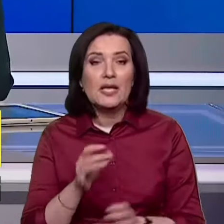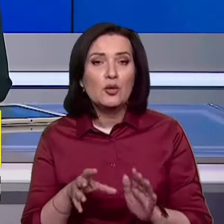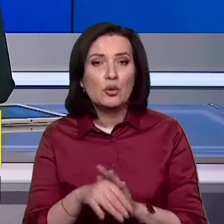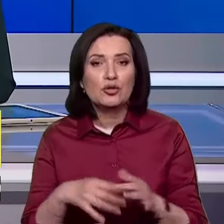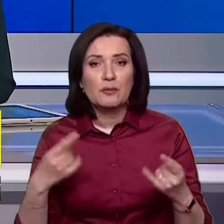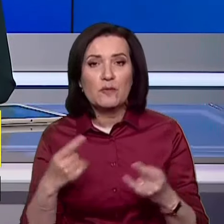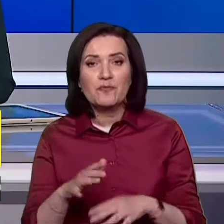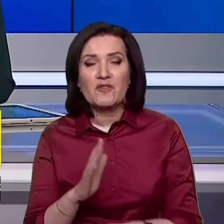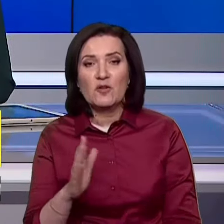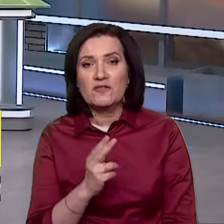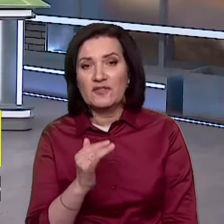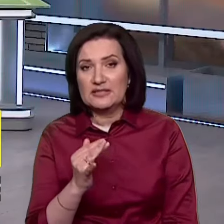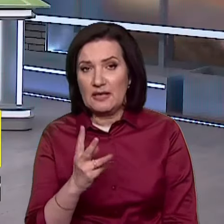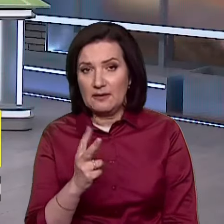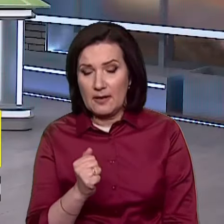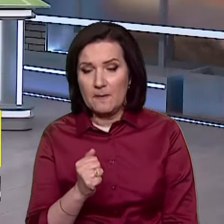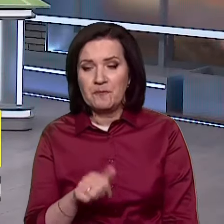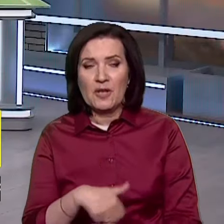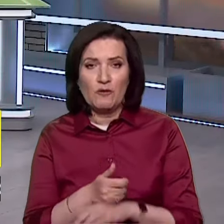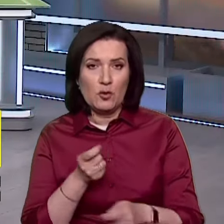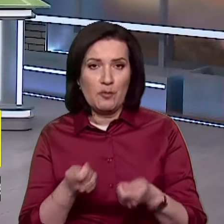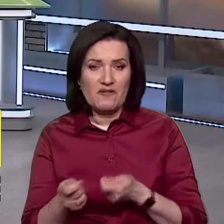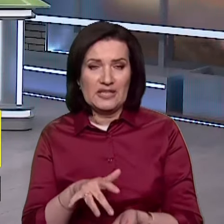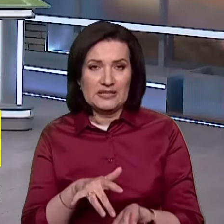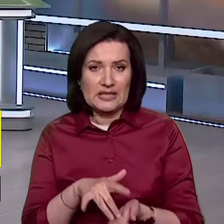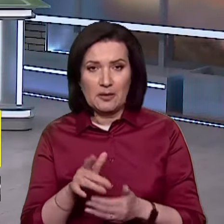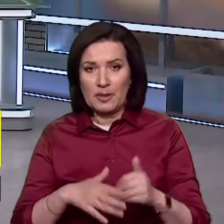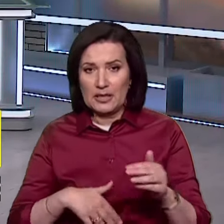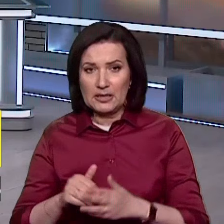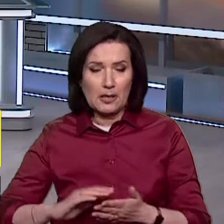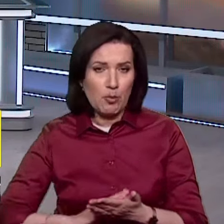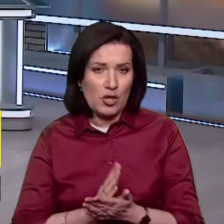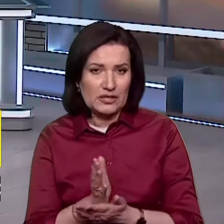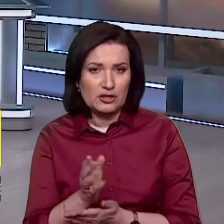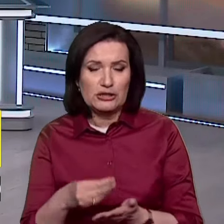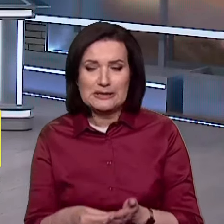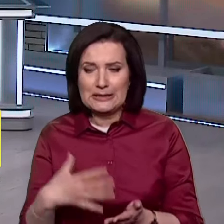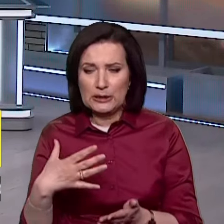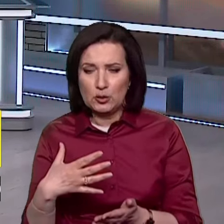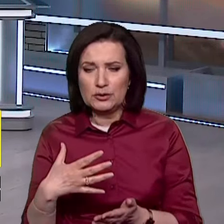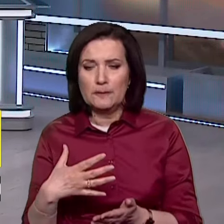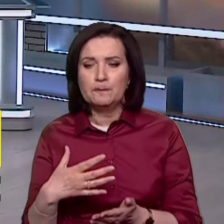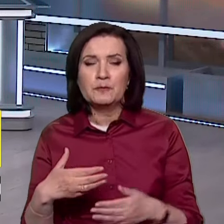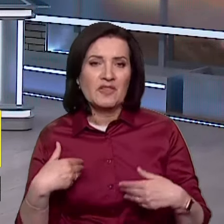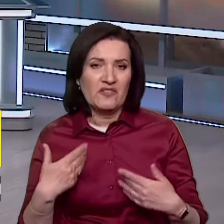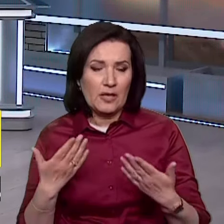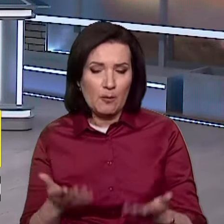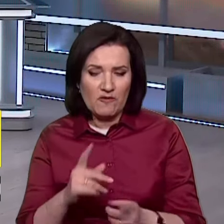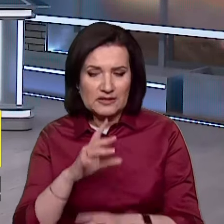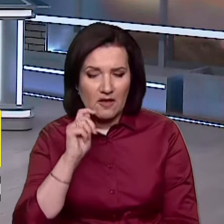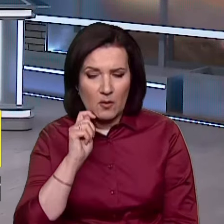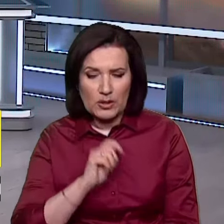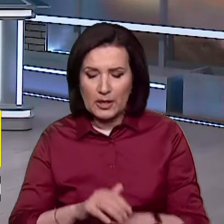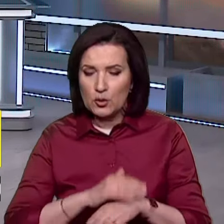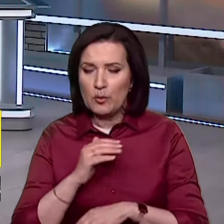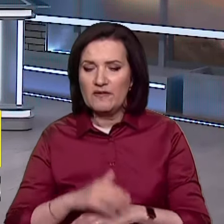долучаємо до ефіру Володимира Фесенка. Він є головою управління Центру прикладних політичних цінностей «Пента». Пане Володимире, вітаємо вас, слава Україні. Добрий